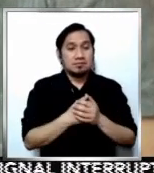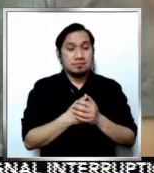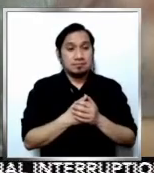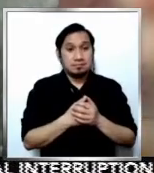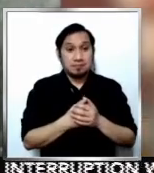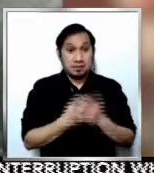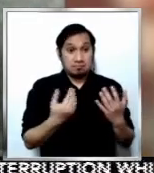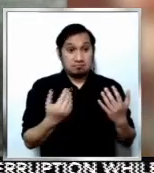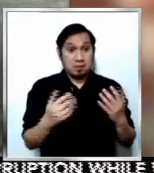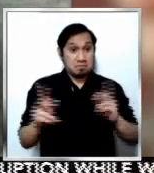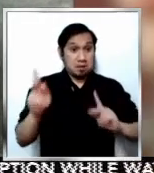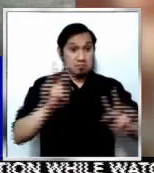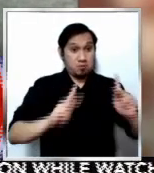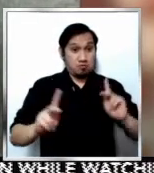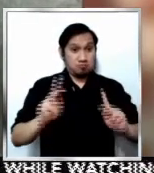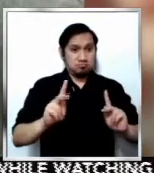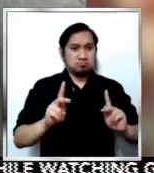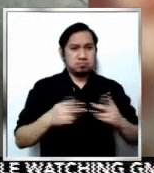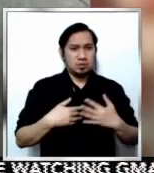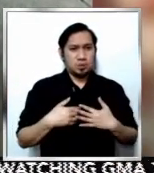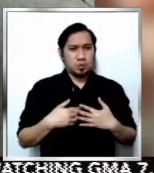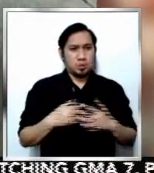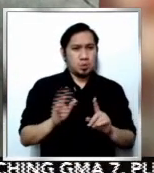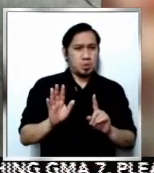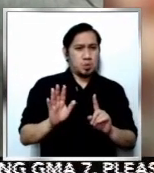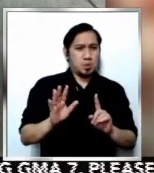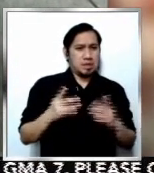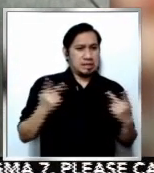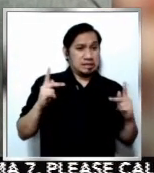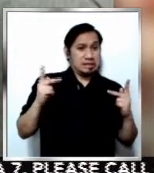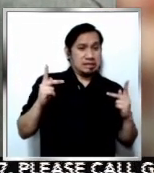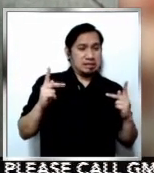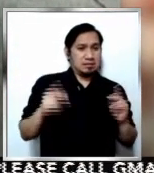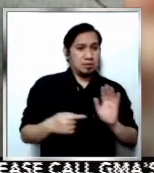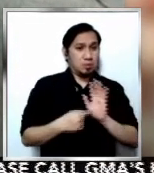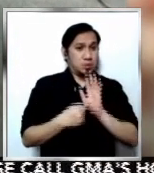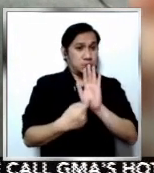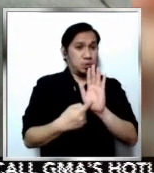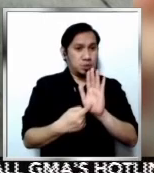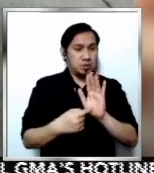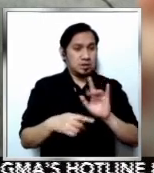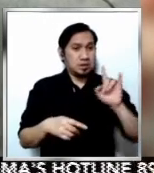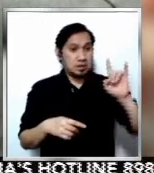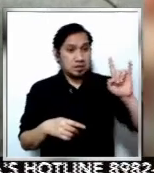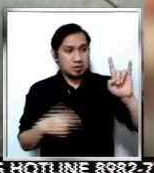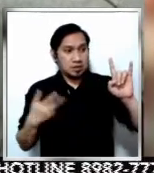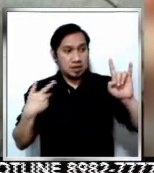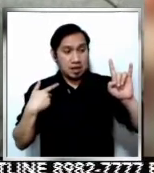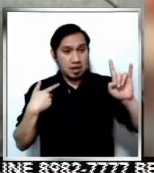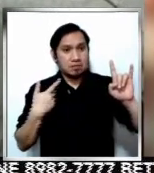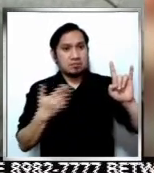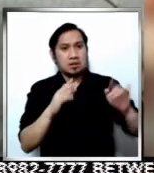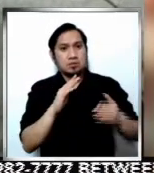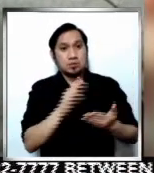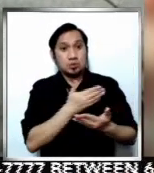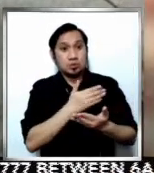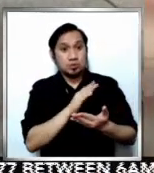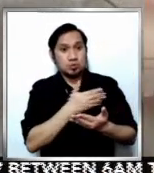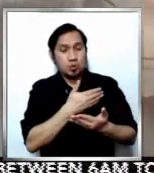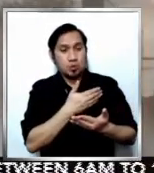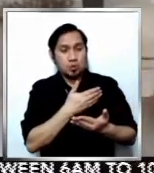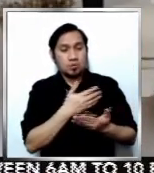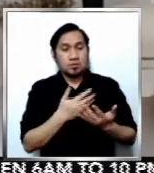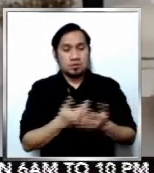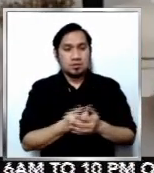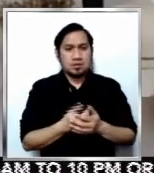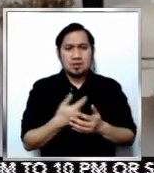ni Alden nang mag-post siya sa social media na nasa recording siya ng isang bagong single. Parang sa mga single na nagawa ko, this is gonna